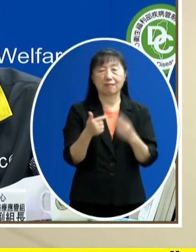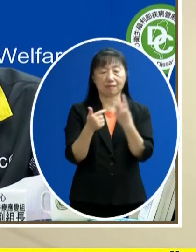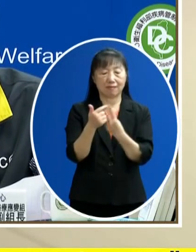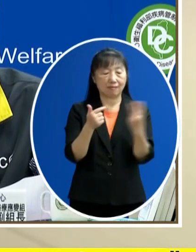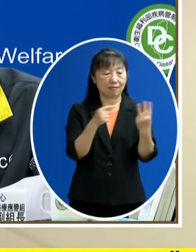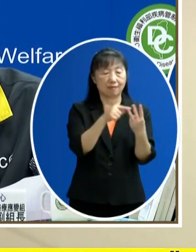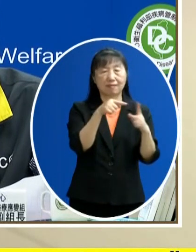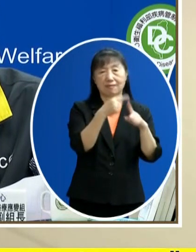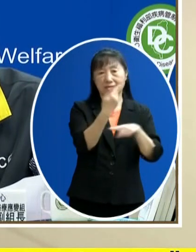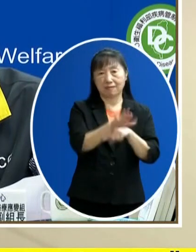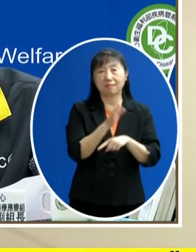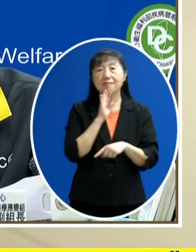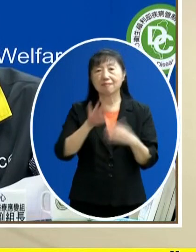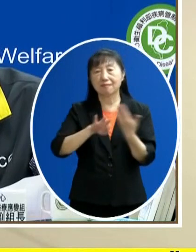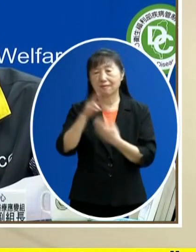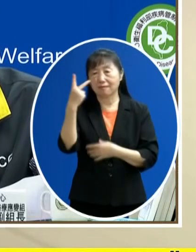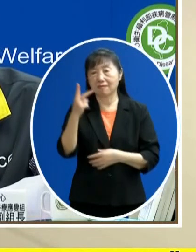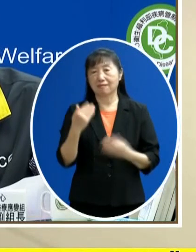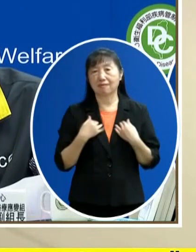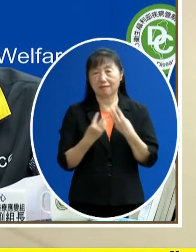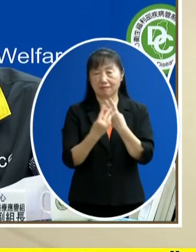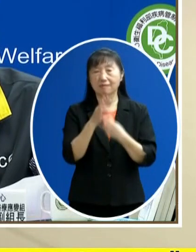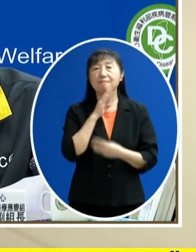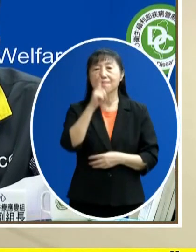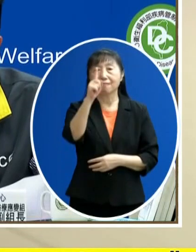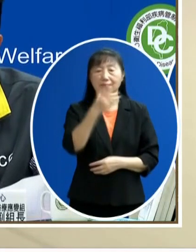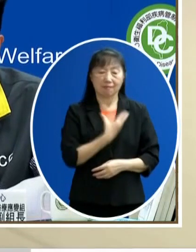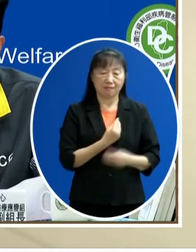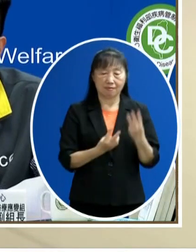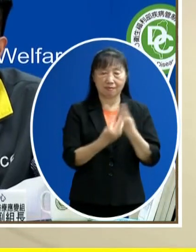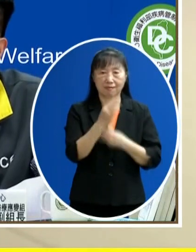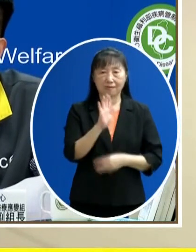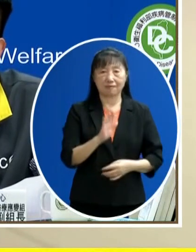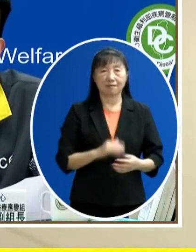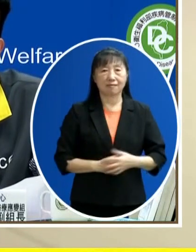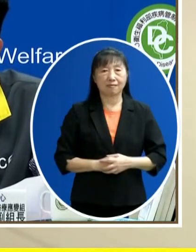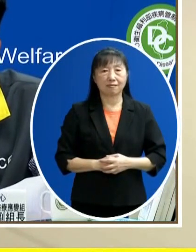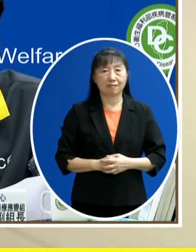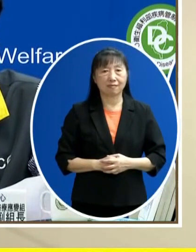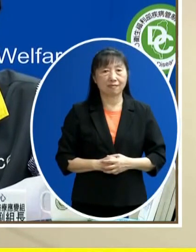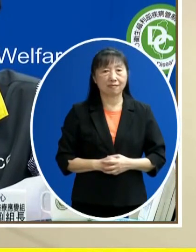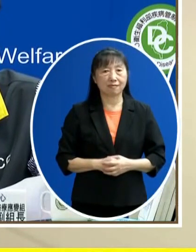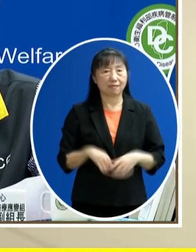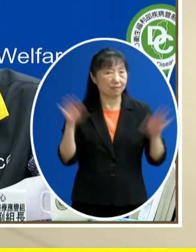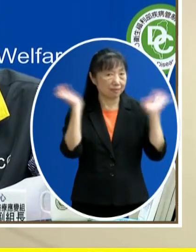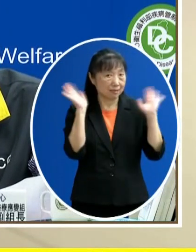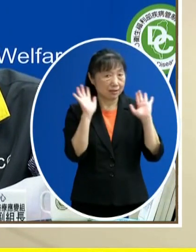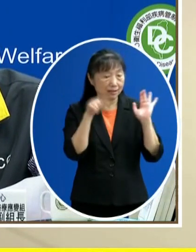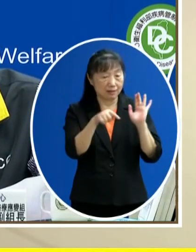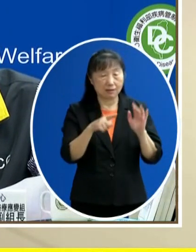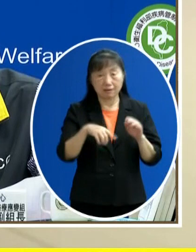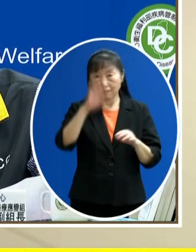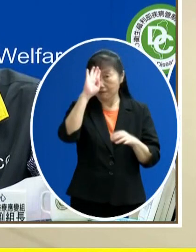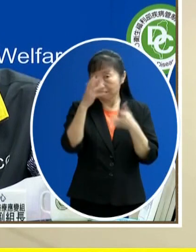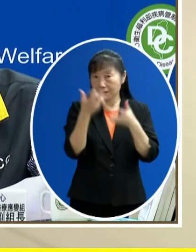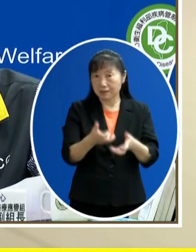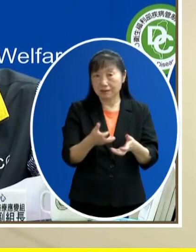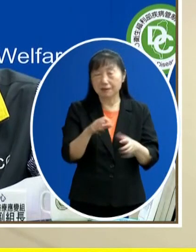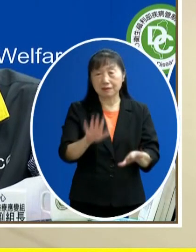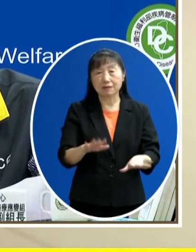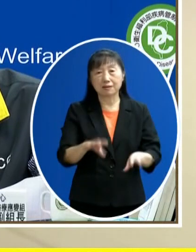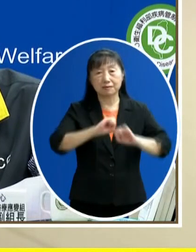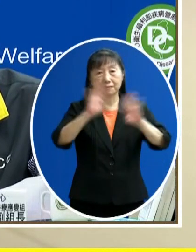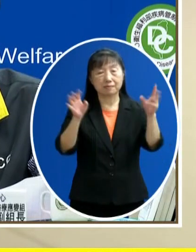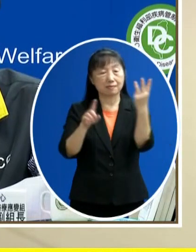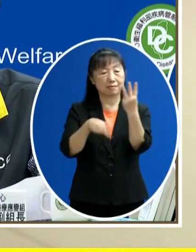死亡的个案其中2位是肺炎，一位是心肌炎。 另外，在儿童重症的部分，今天有公布